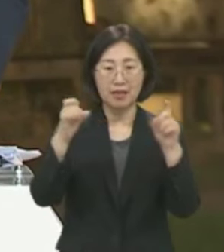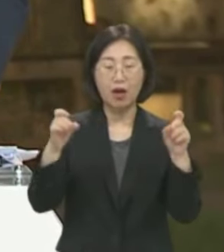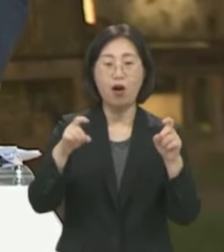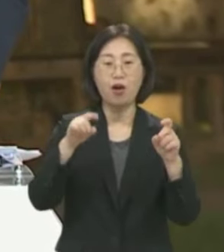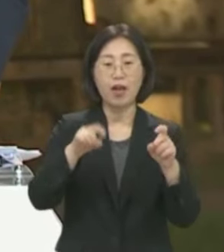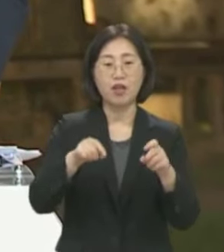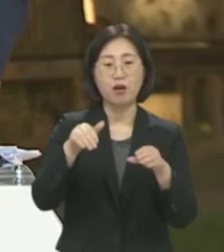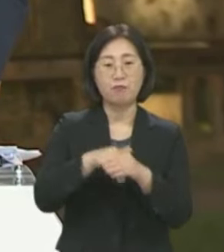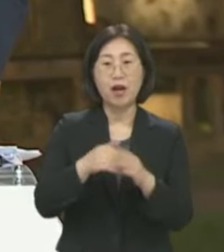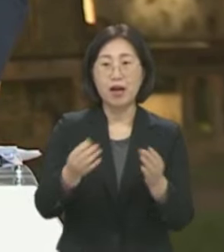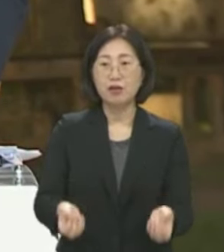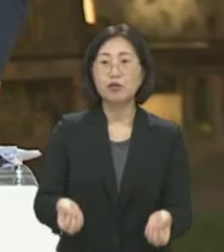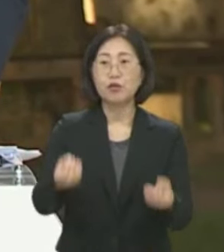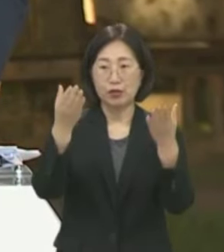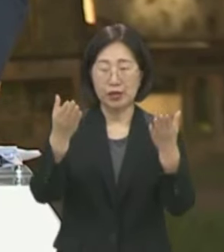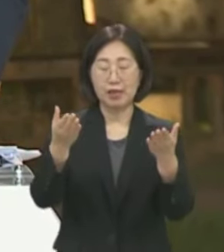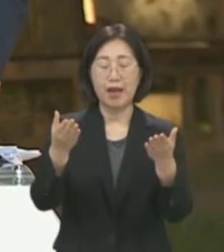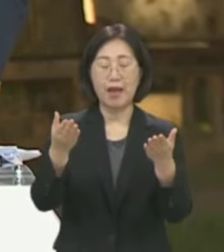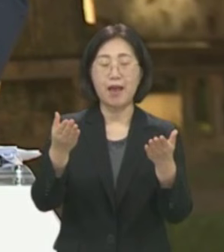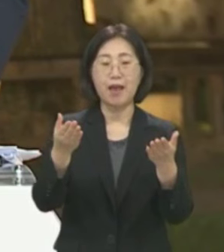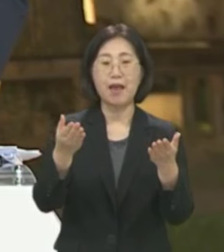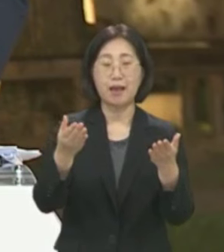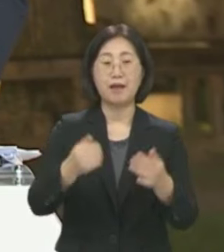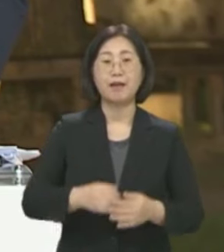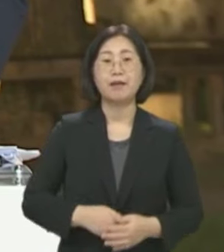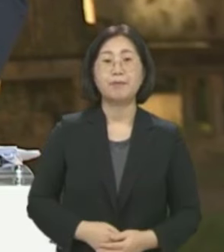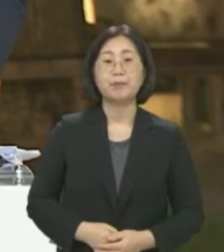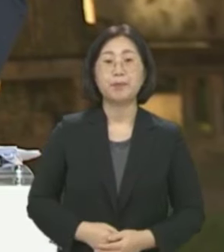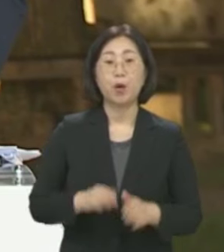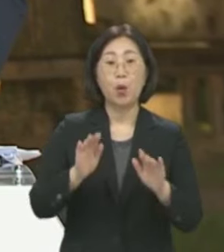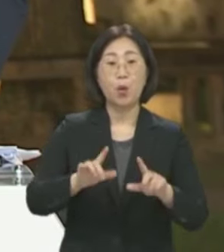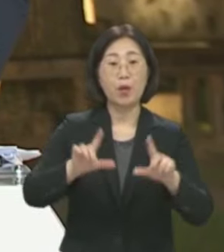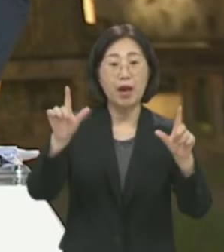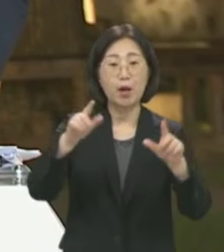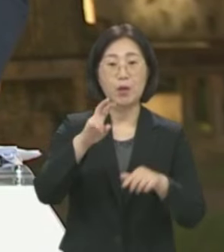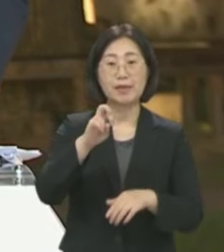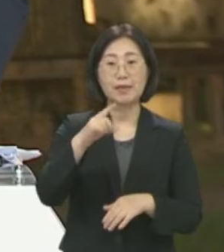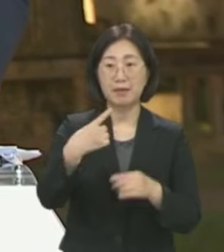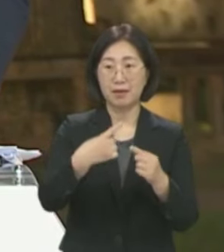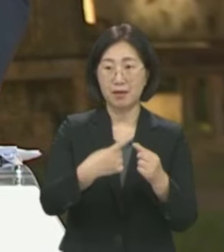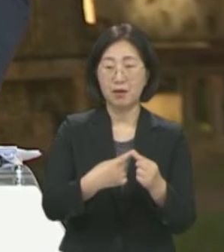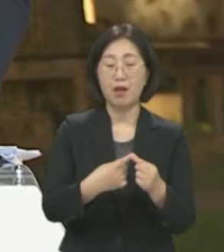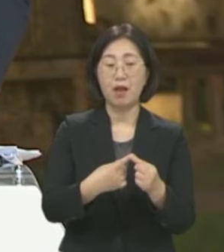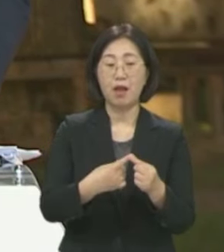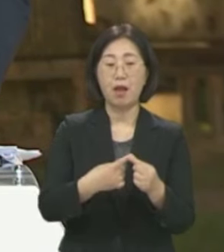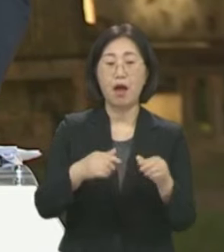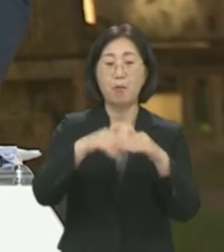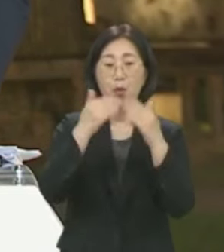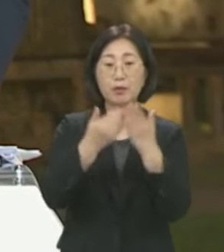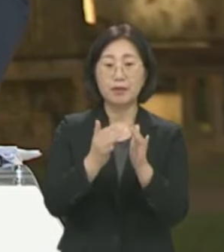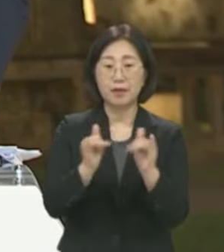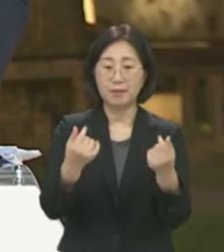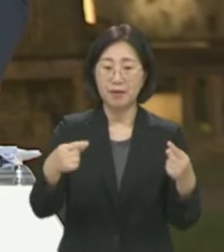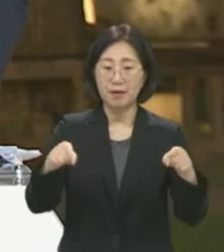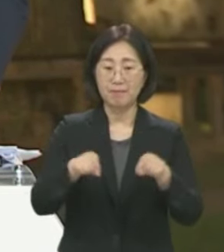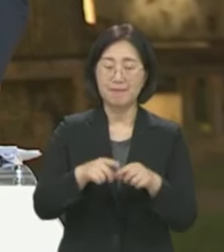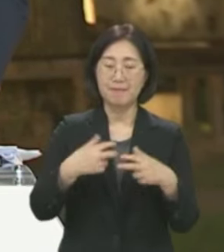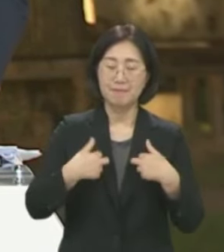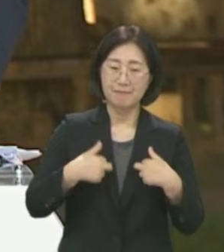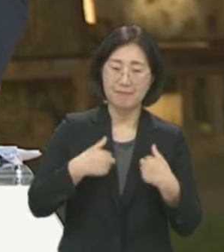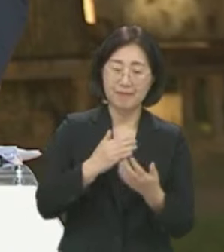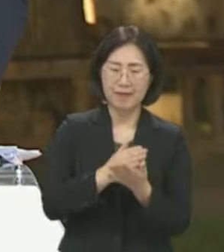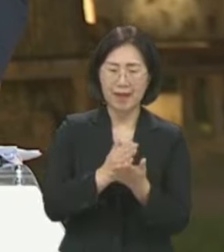지혜 문화축제를 주제로 열리는 서산 해미읍성 축제는 올해로 21회를 맞아 모든 세대가 함께 즐길 수 있는